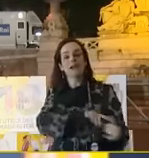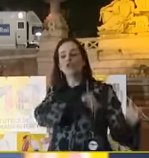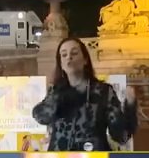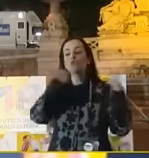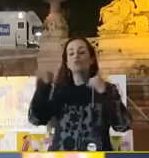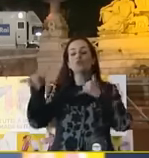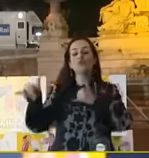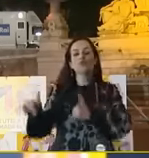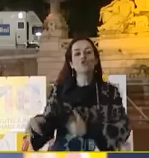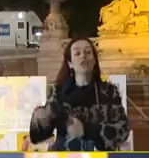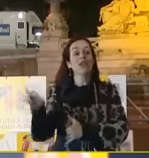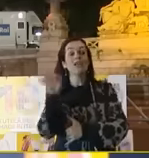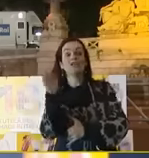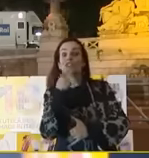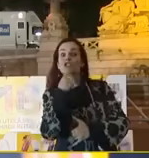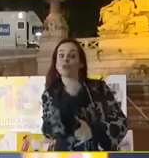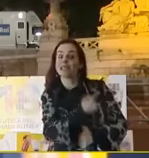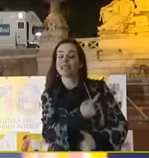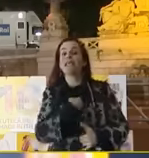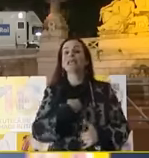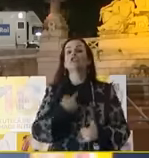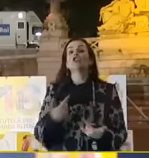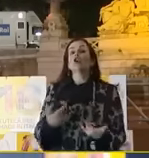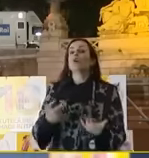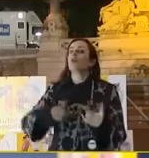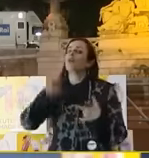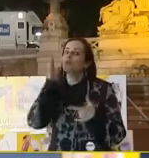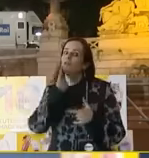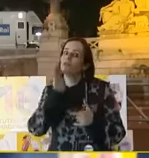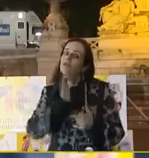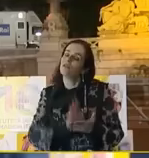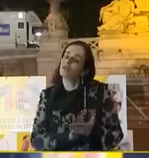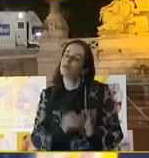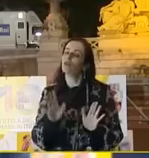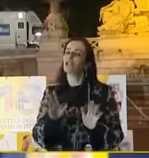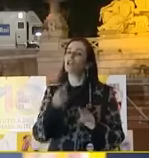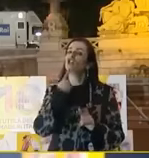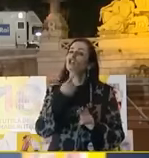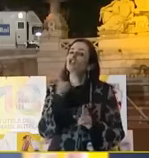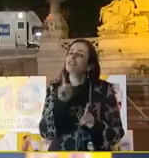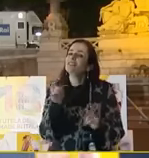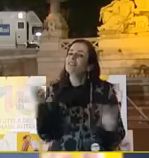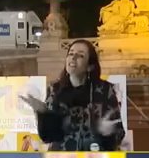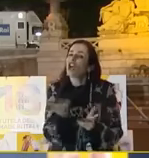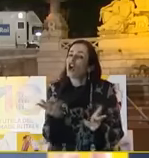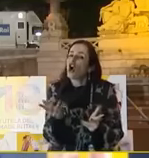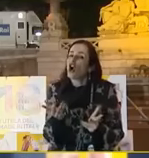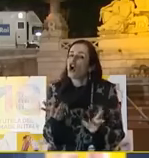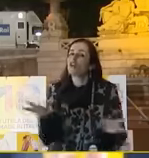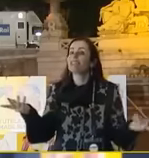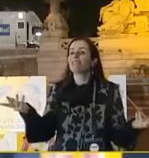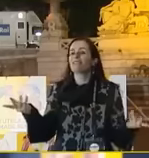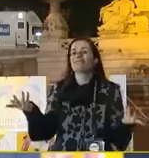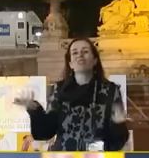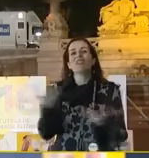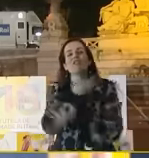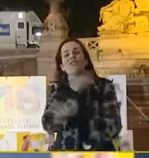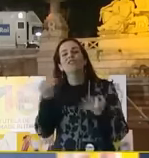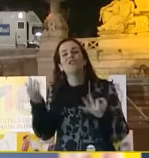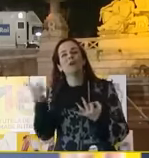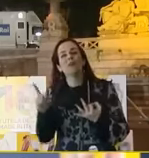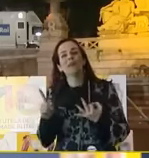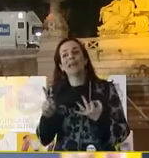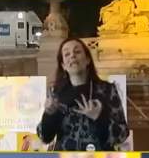fa, mi raccomando, senti, stai, non dire cose sconvenienti, perché il paese è felice, c'è stato Sanremo, il paese è felice, ve lo